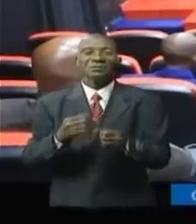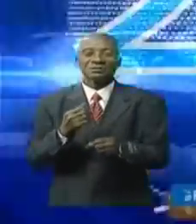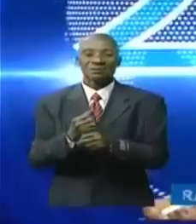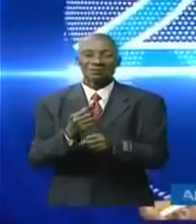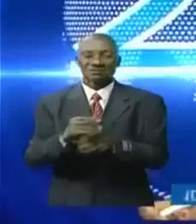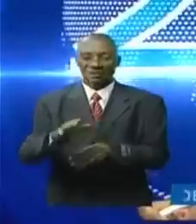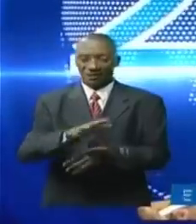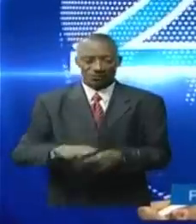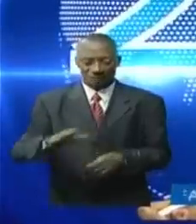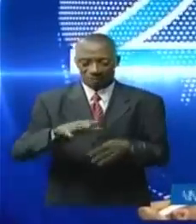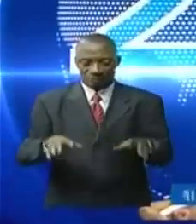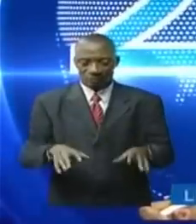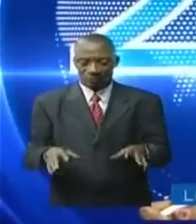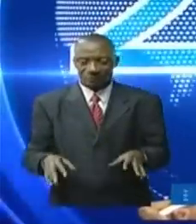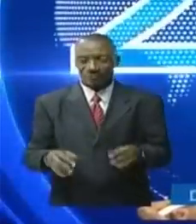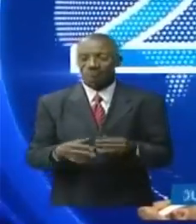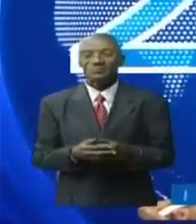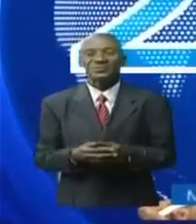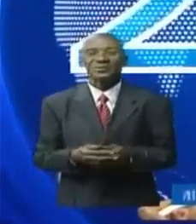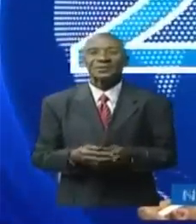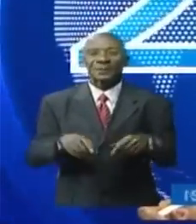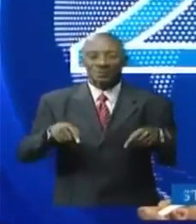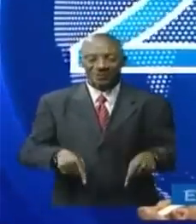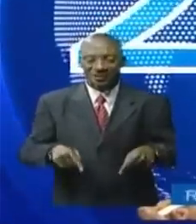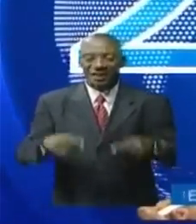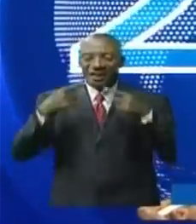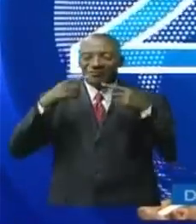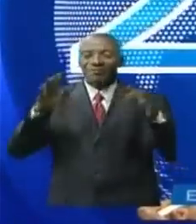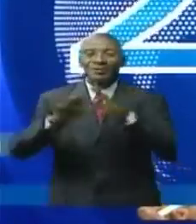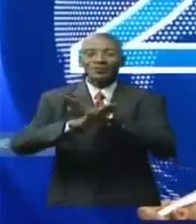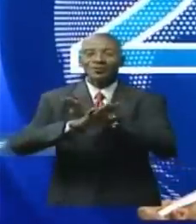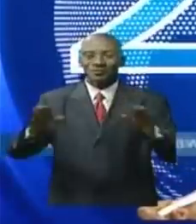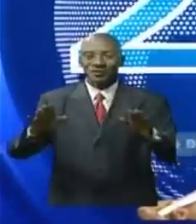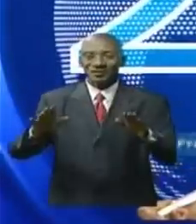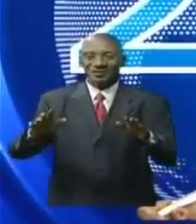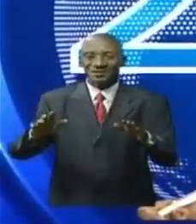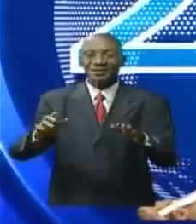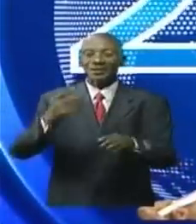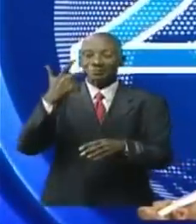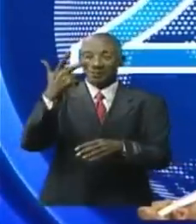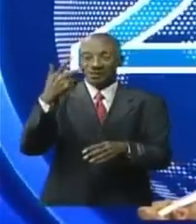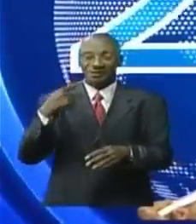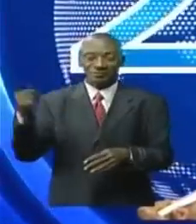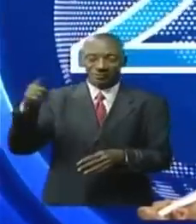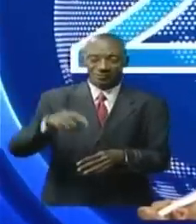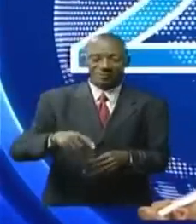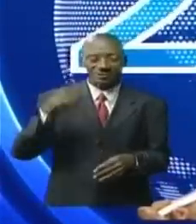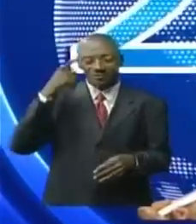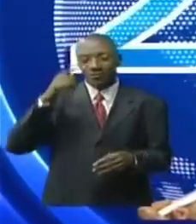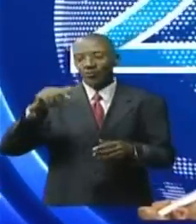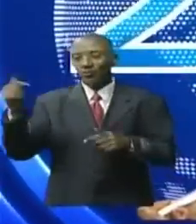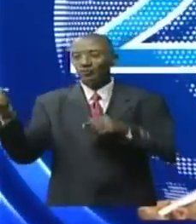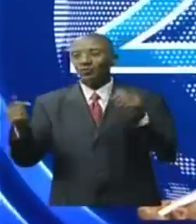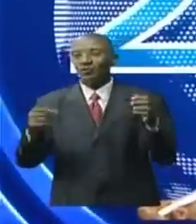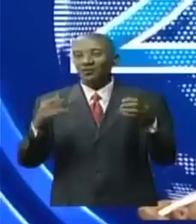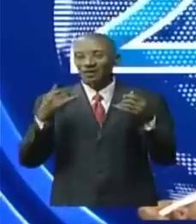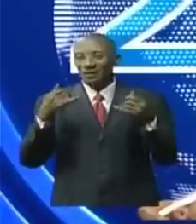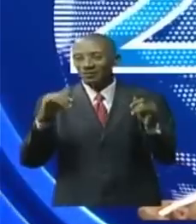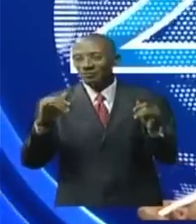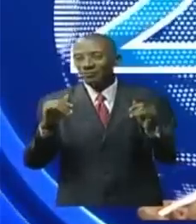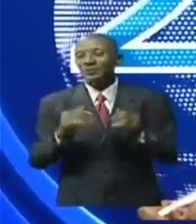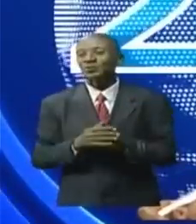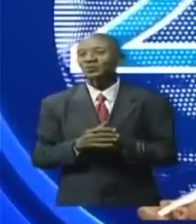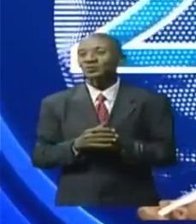RDC. Fin de ce journal, madame, messieurs, merci de l'avoir suivi à travers le monde. Je rappelle que c'est décidé, les